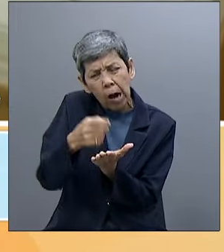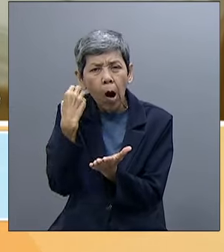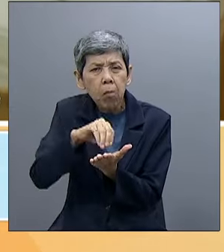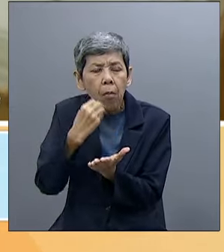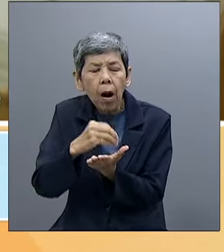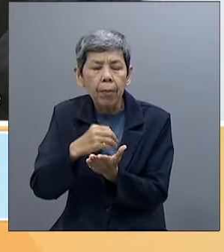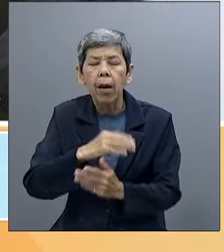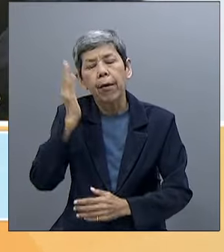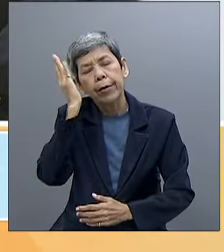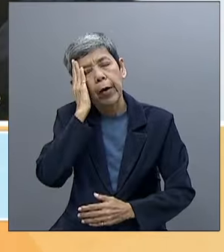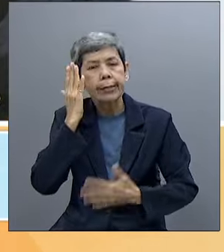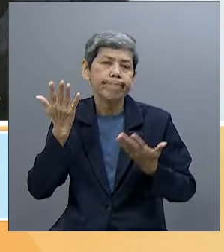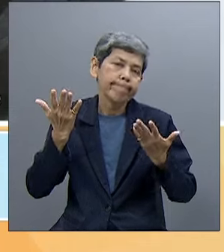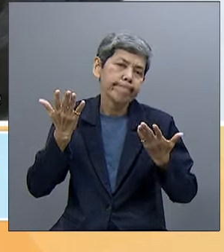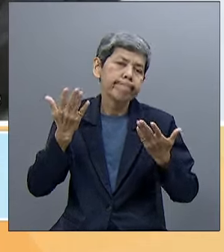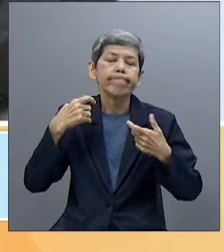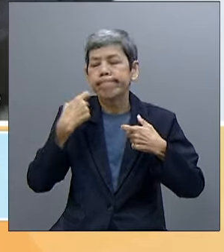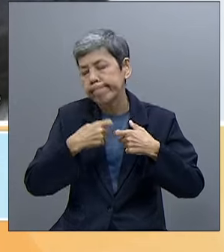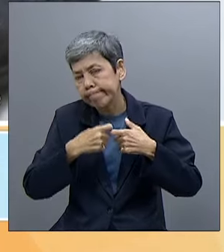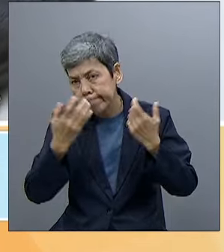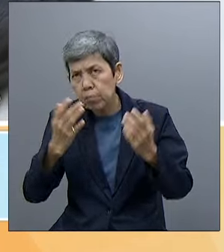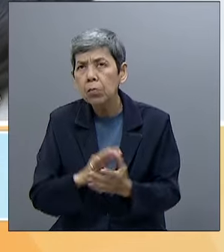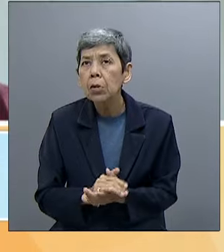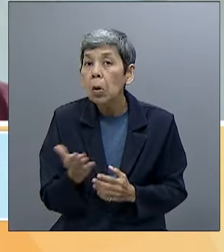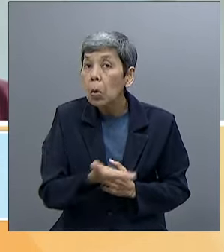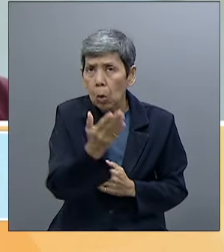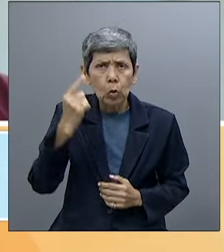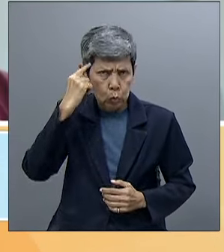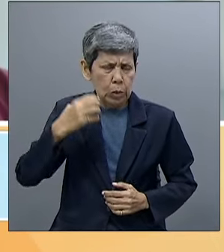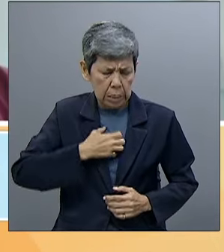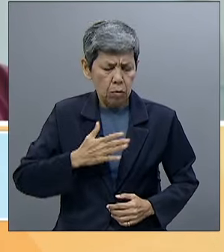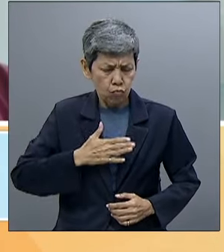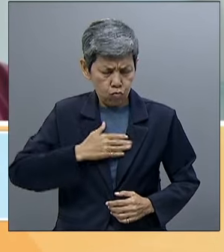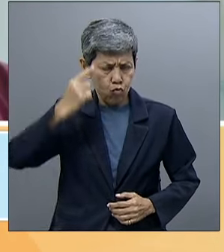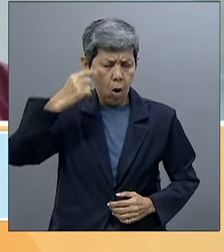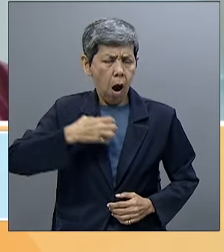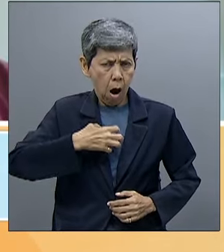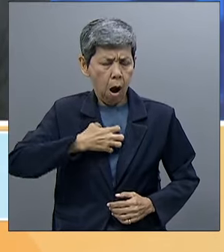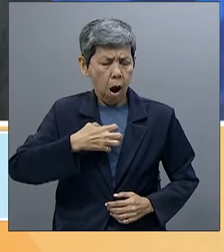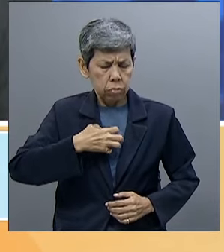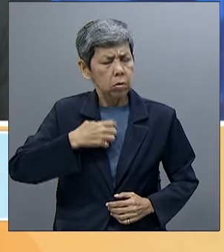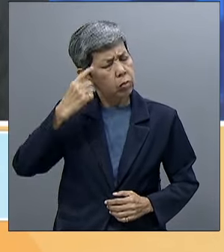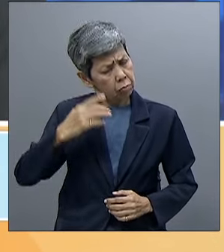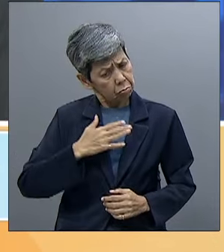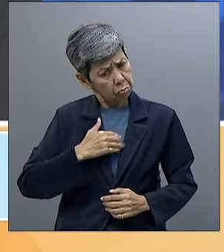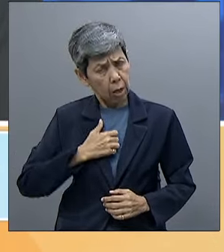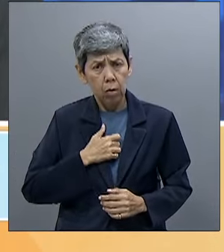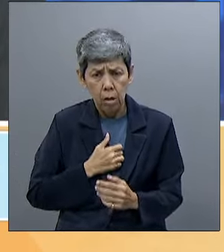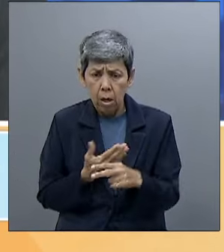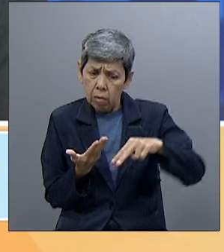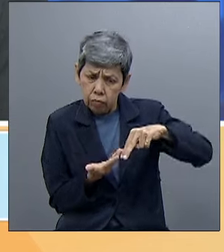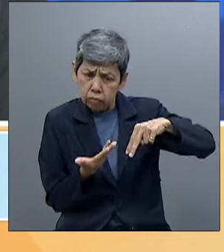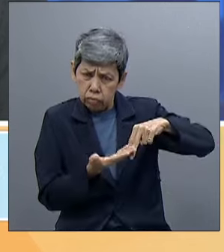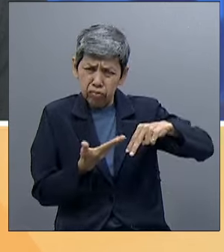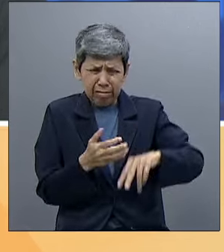ทำให้เข้าสู่การนอนได้ยากค่ะครับๆทีนี้คุณผู้ชมอาจจะอยากรู้ผมเองก็อยากรู้แล้วครับอาจารย์หมอครับว่าไอ้ขาอยู่ไม่สุก